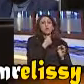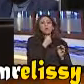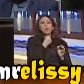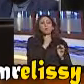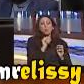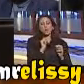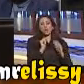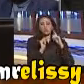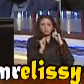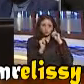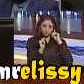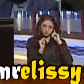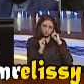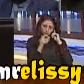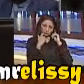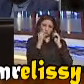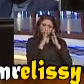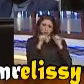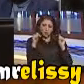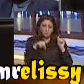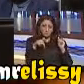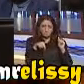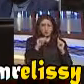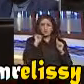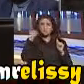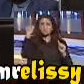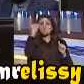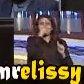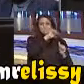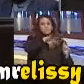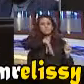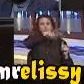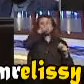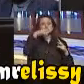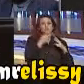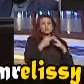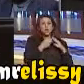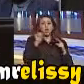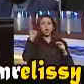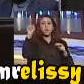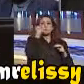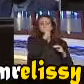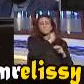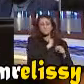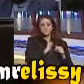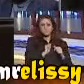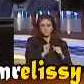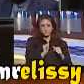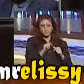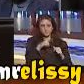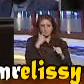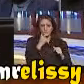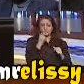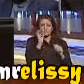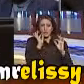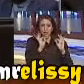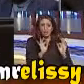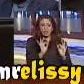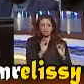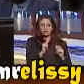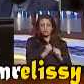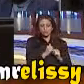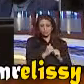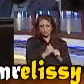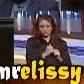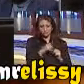أن يعني مصر للجميع قولا وفعلا، بمعنى أن ما فيش حق يكون حكر على أحد أو